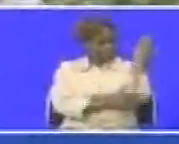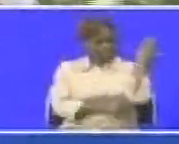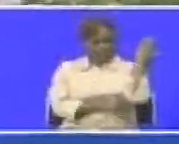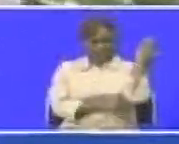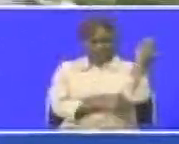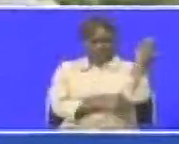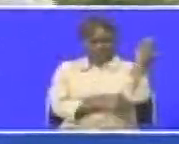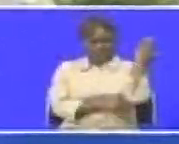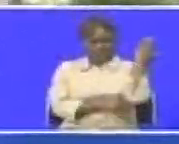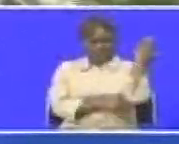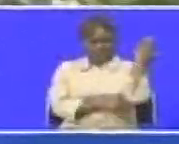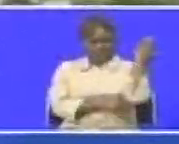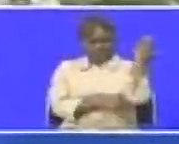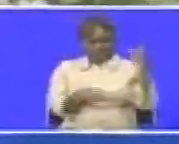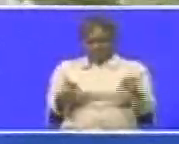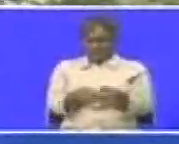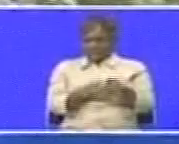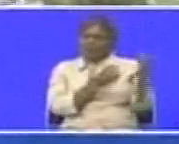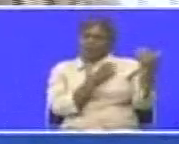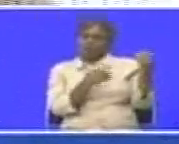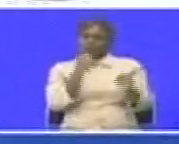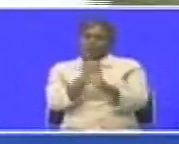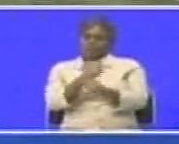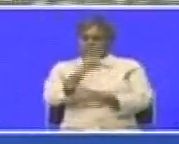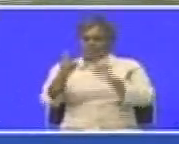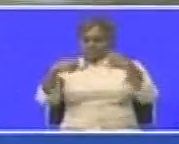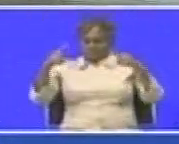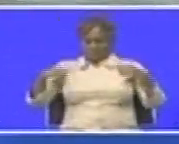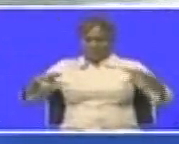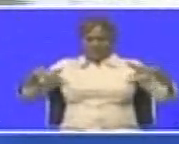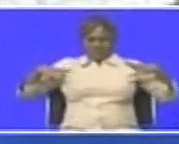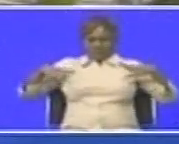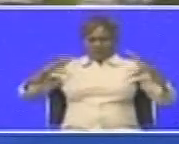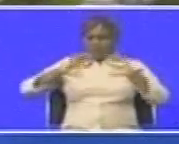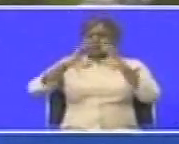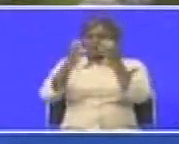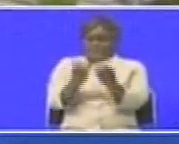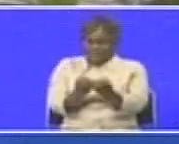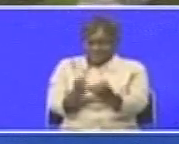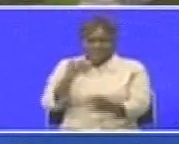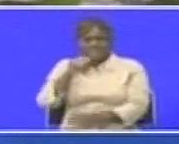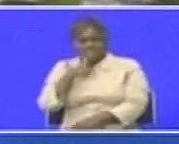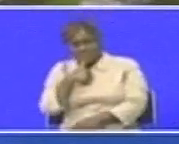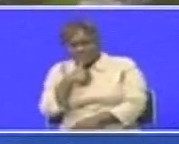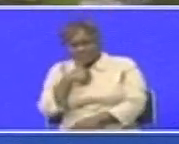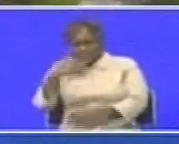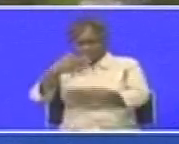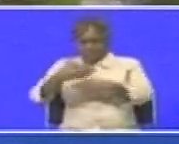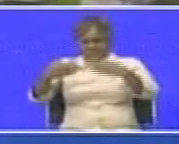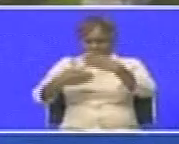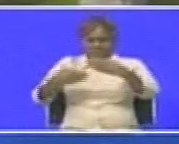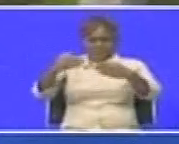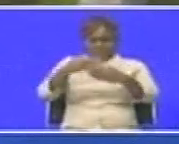Na watafanya mwaka huu na tunataraji watafanya vizuri. Japo wanajivunia madarasa mapya, jengo la